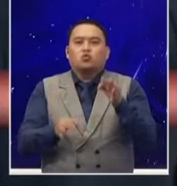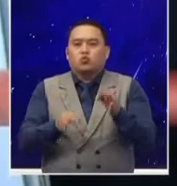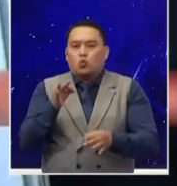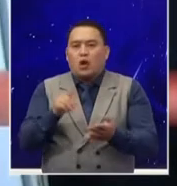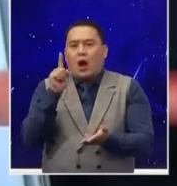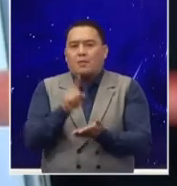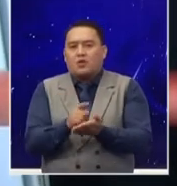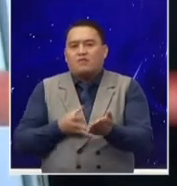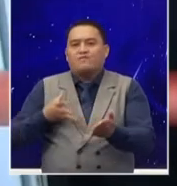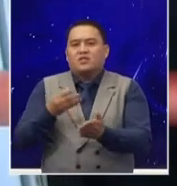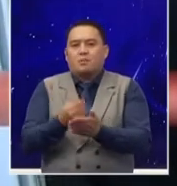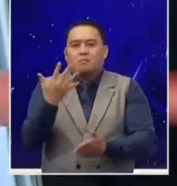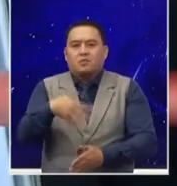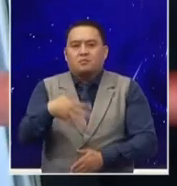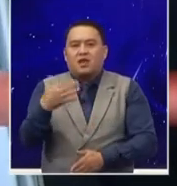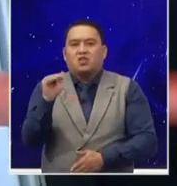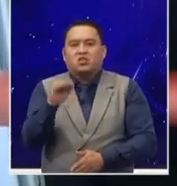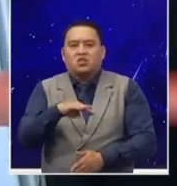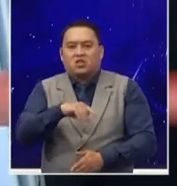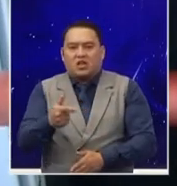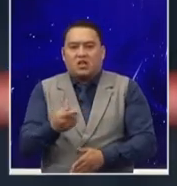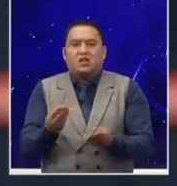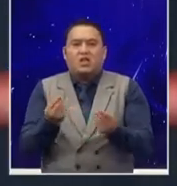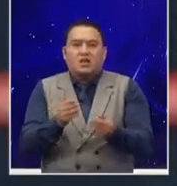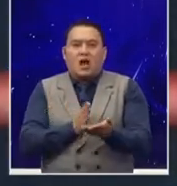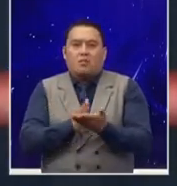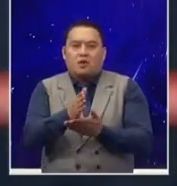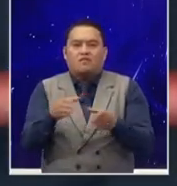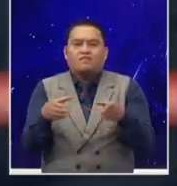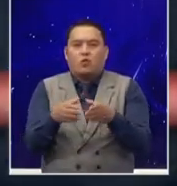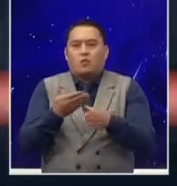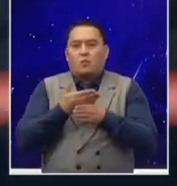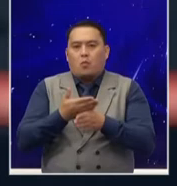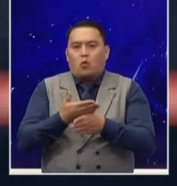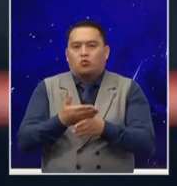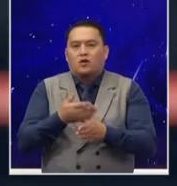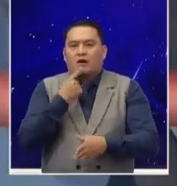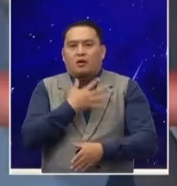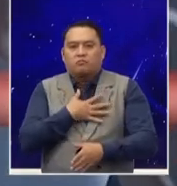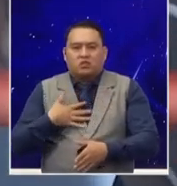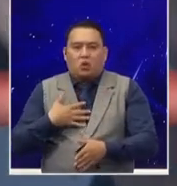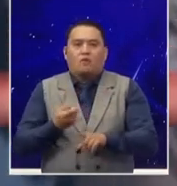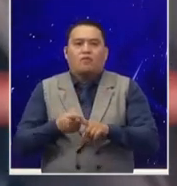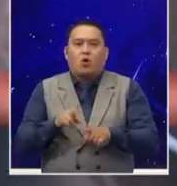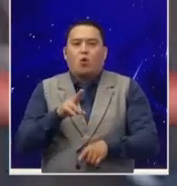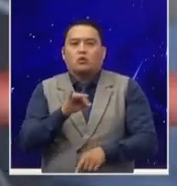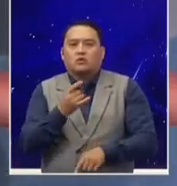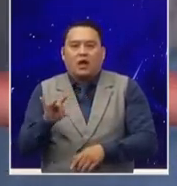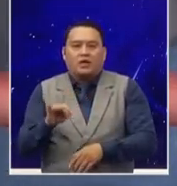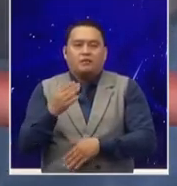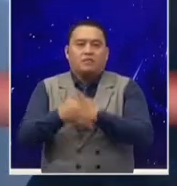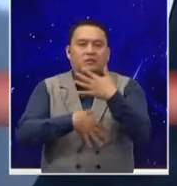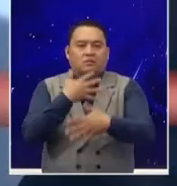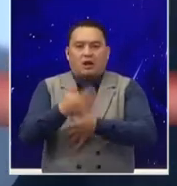осужденные должны будут выплатить по 55 тысяч тенге. Деньги направят в фонд помощи потерпевших. Всего по делу о курдайских